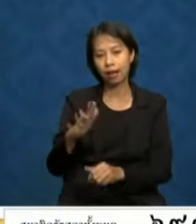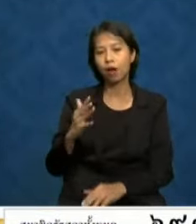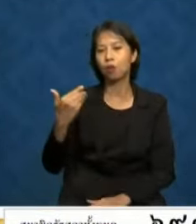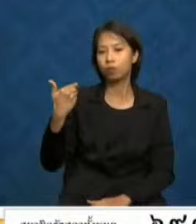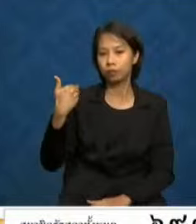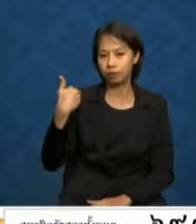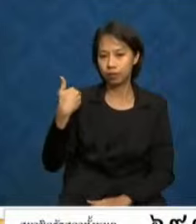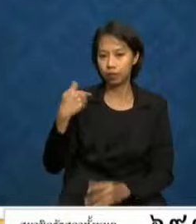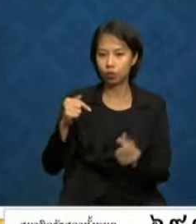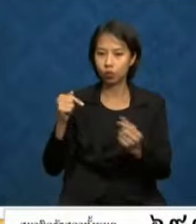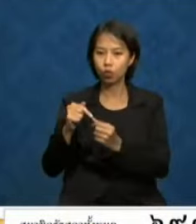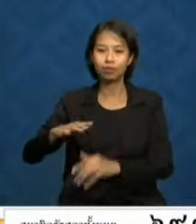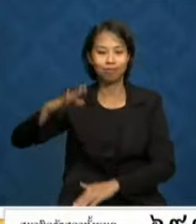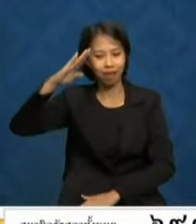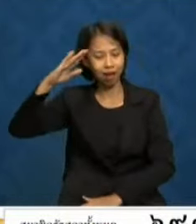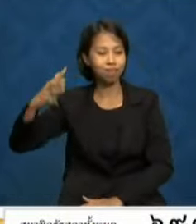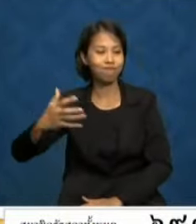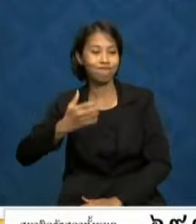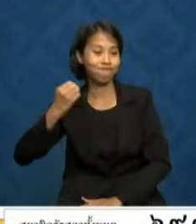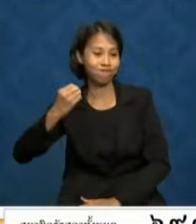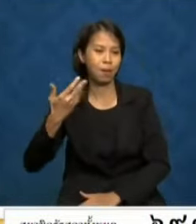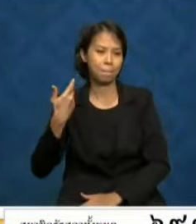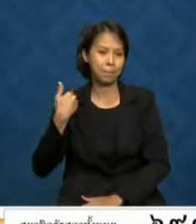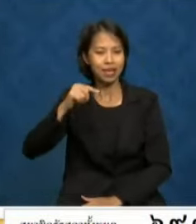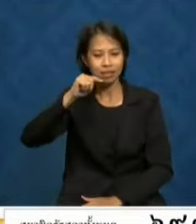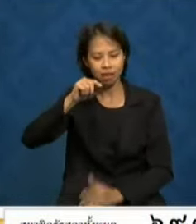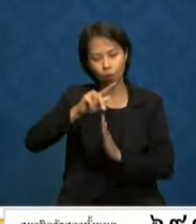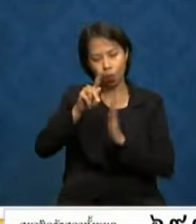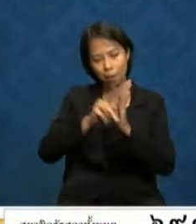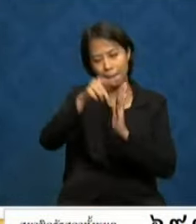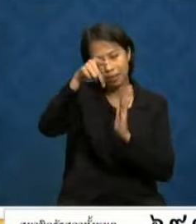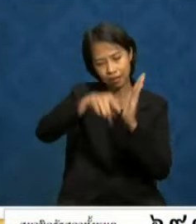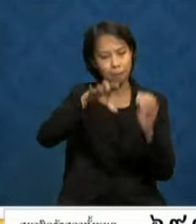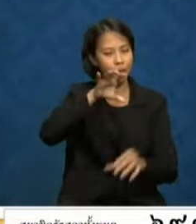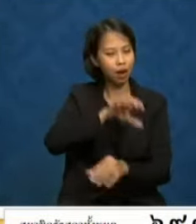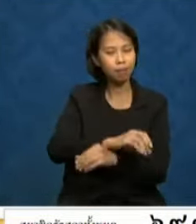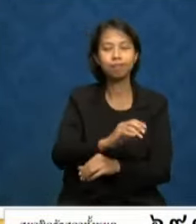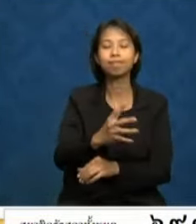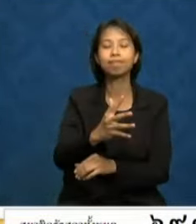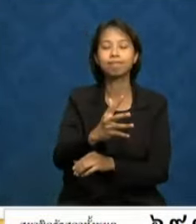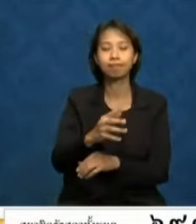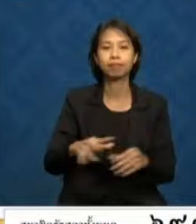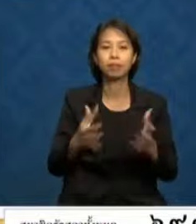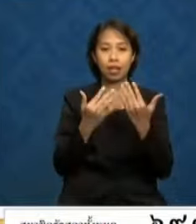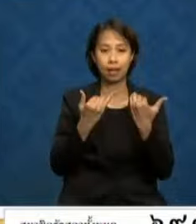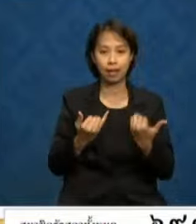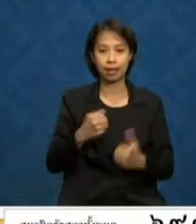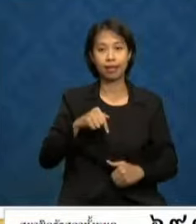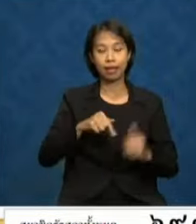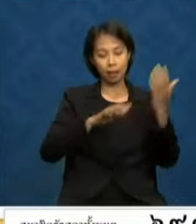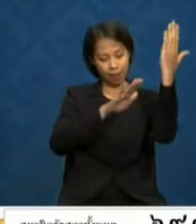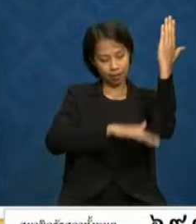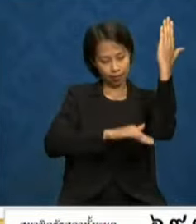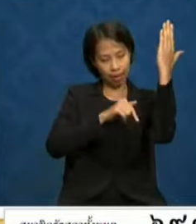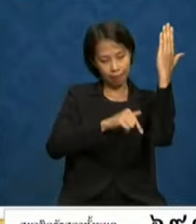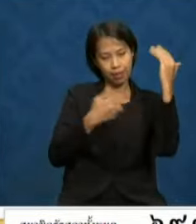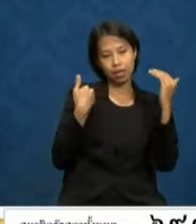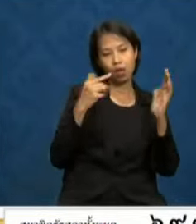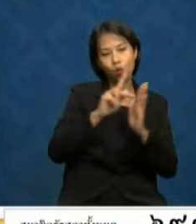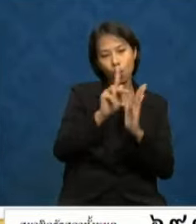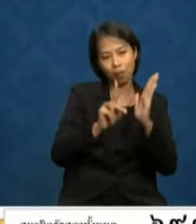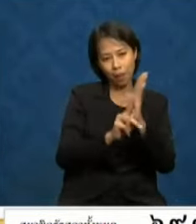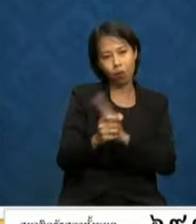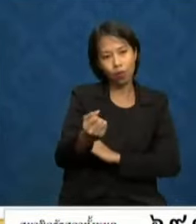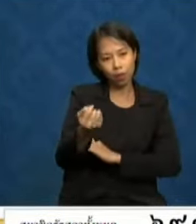ที่มีช่วงปฏิวัติด้วยนะคะอย่างไรก็ดีเนี่ยไทยมีการใช้กฎหมายความมั่นคงในจังหวัดชายแดนภาคใต้